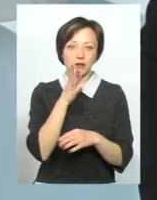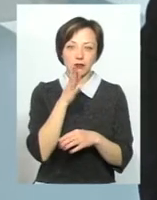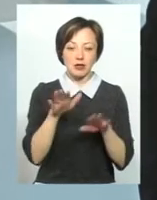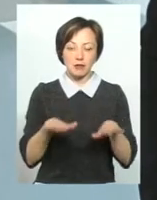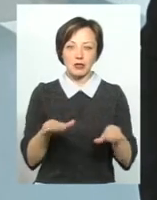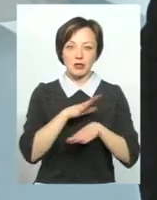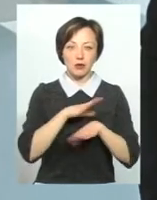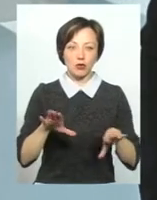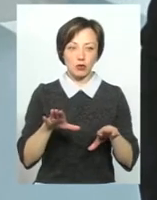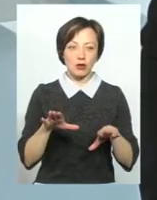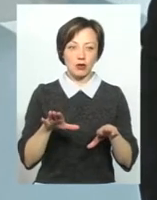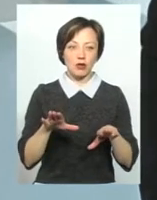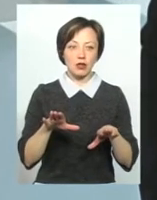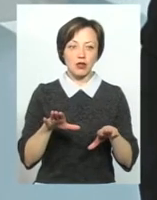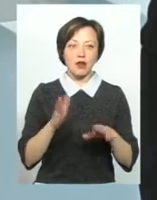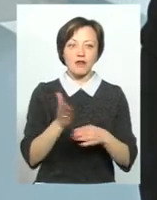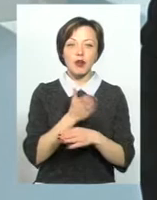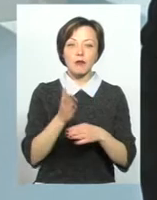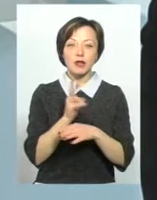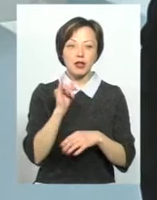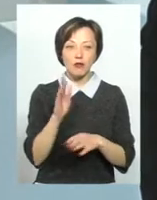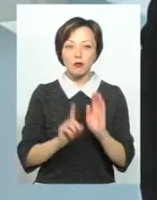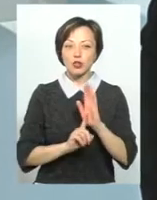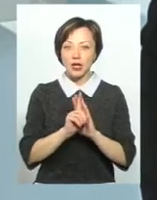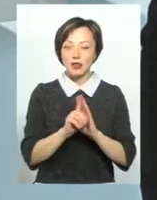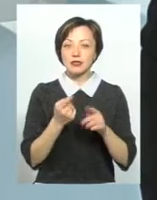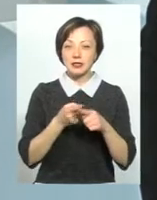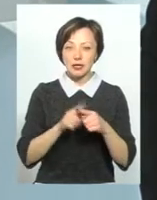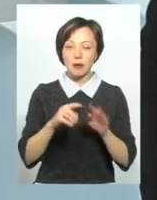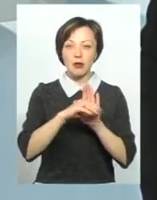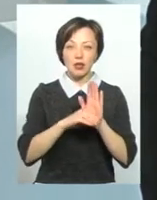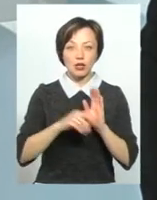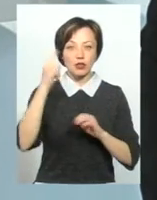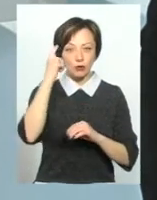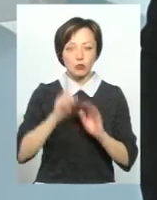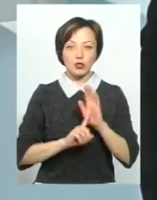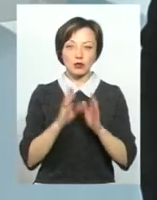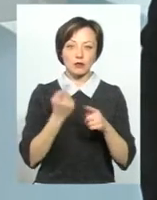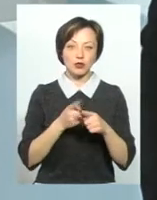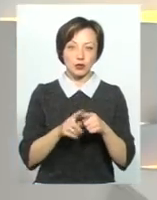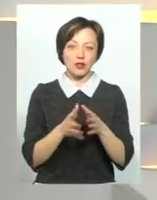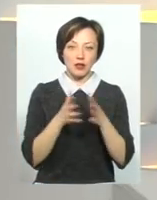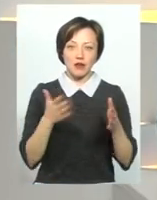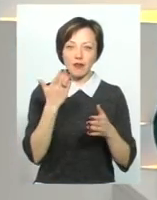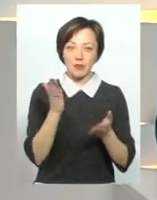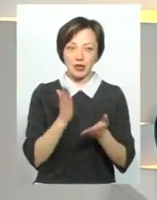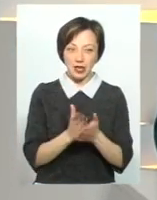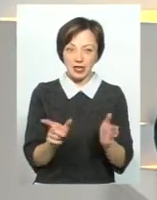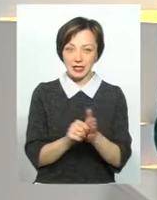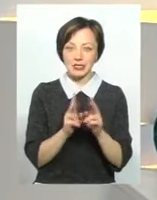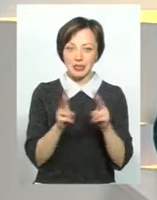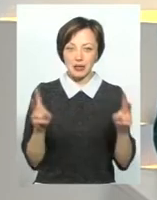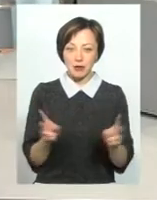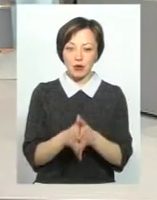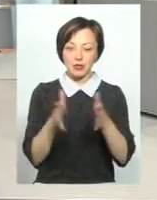місці виробників. Але починаючи з цієї передачі, я думаю, що ми почнемо цю... І вам є з ким розгортати